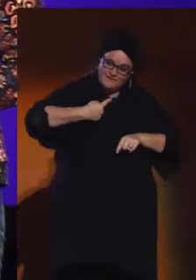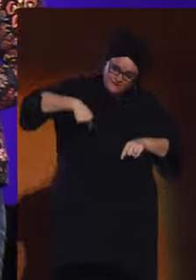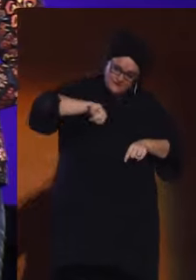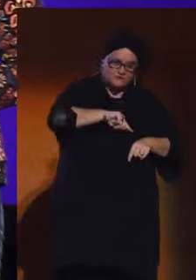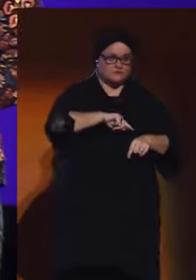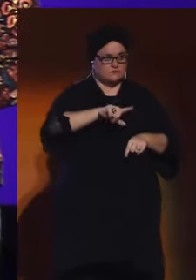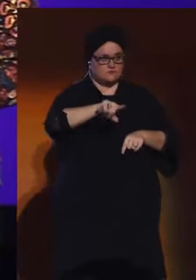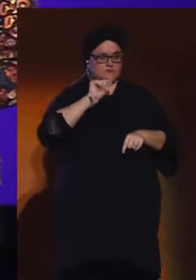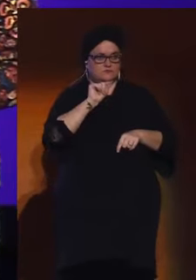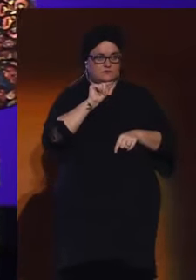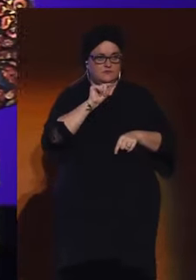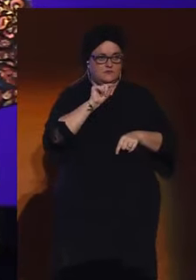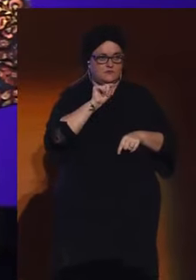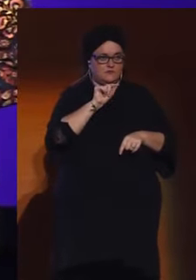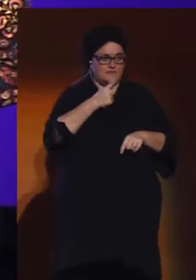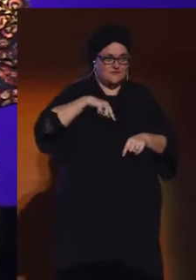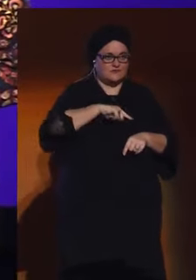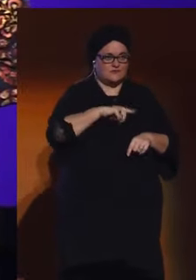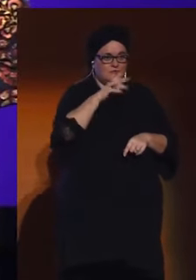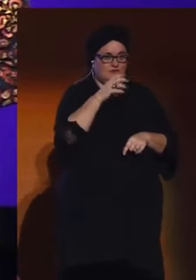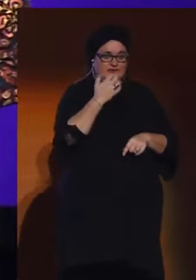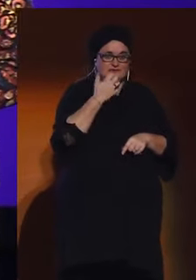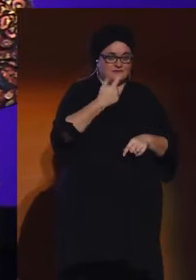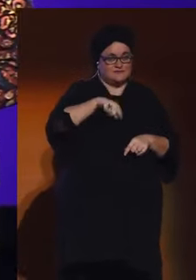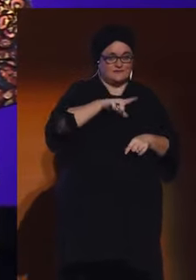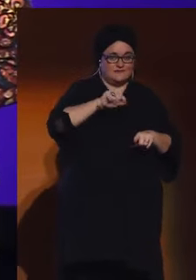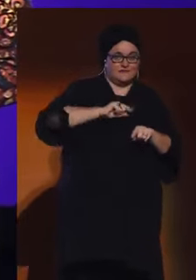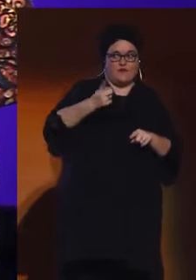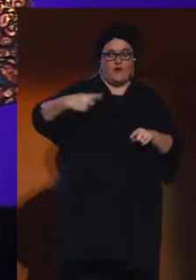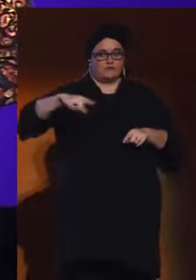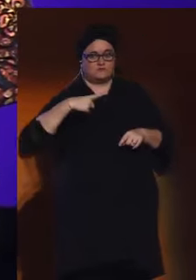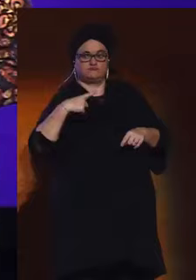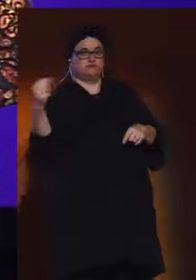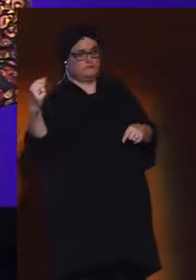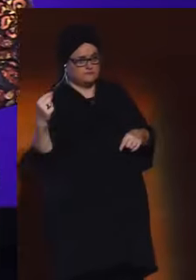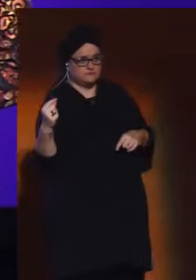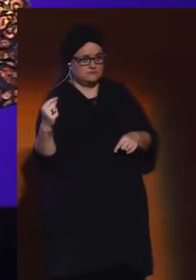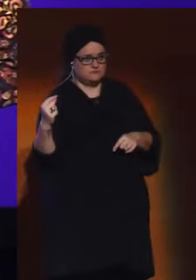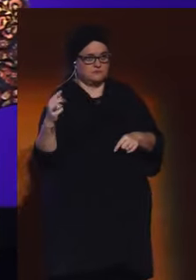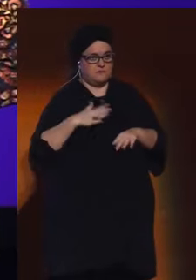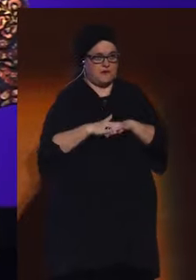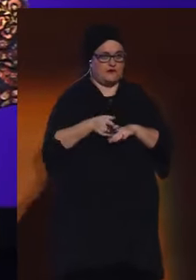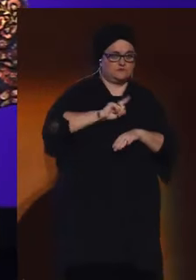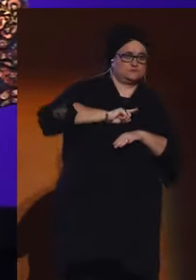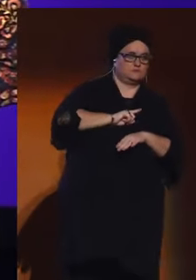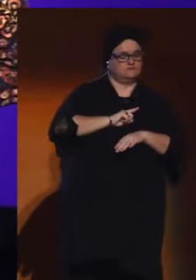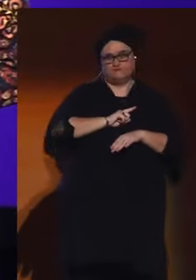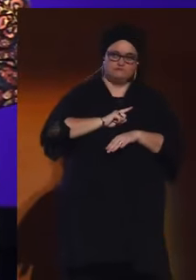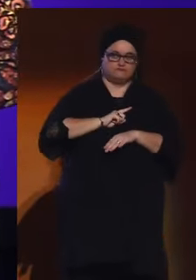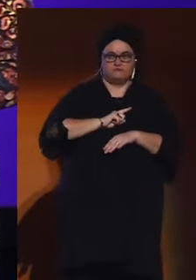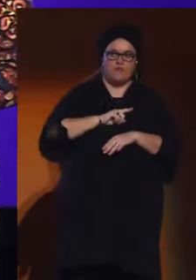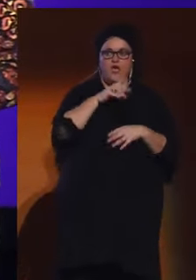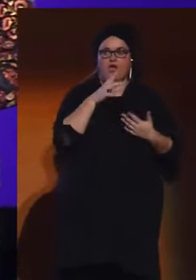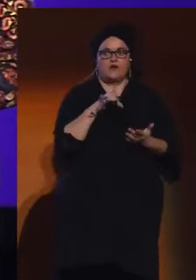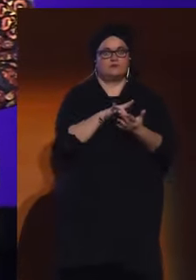geuk hartzea, guk ez baditugu hartzen beste batzuk hartuko dituztela. Eta hortan gaude momentu honetan,